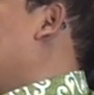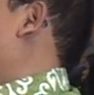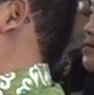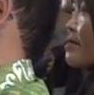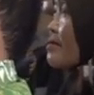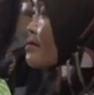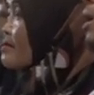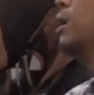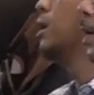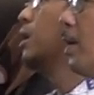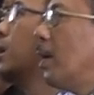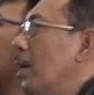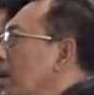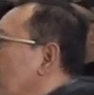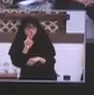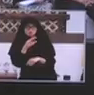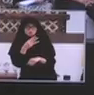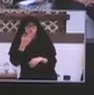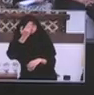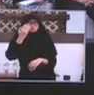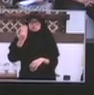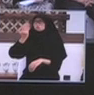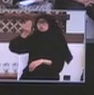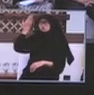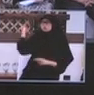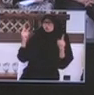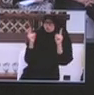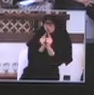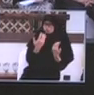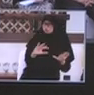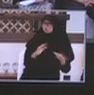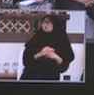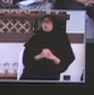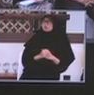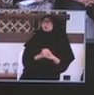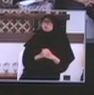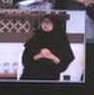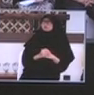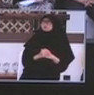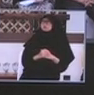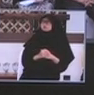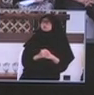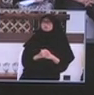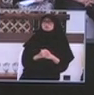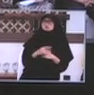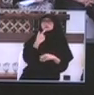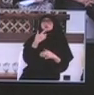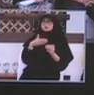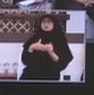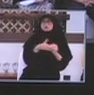Ya, oke. Okay. Dulu saya ketemu dengan Pak Gubernur, Pak Gubernur pernah bilang, gak ada mangrok, adanya